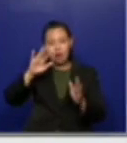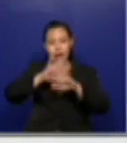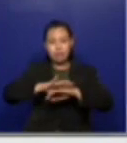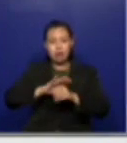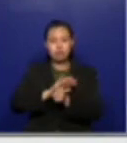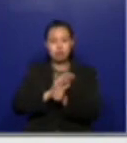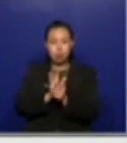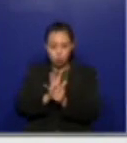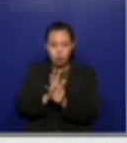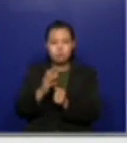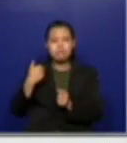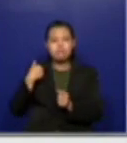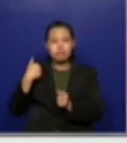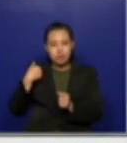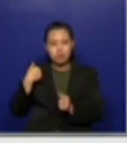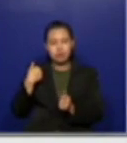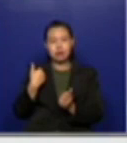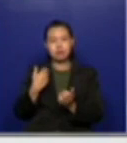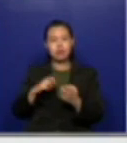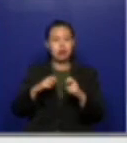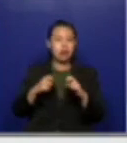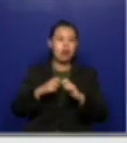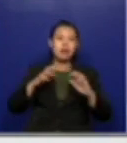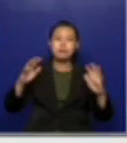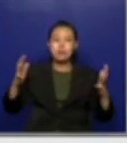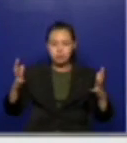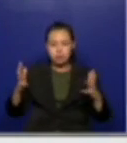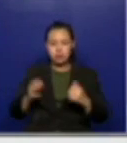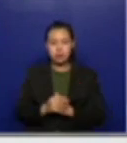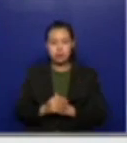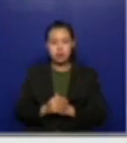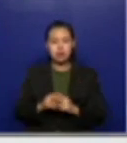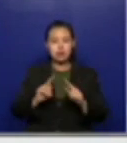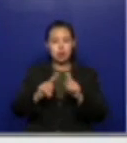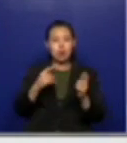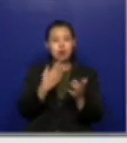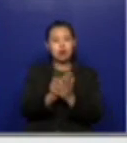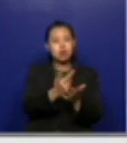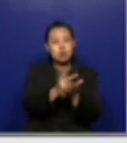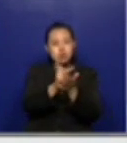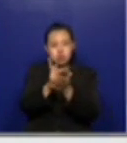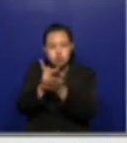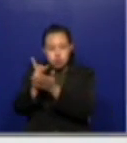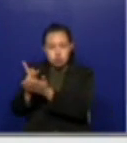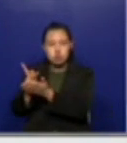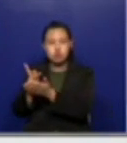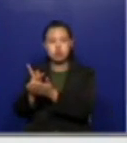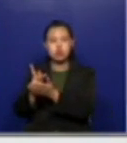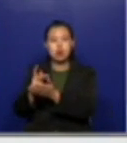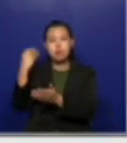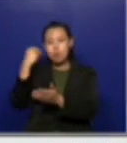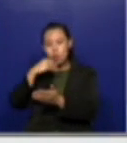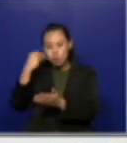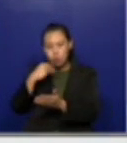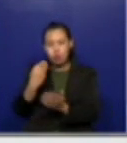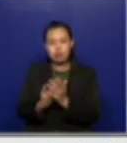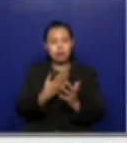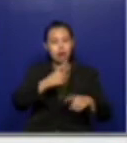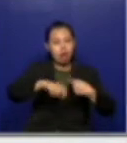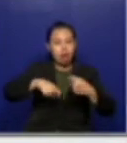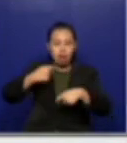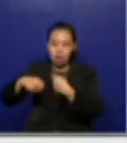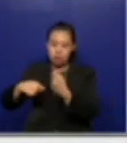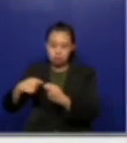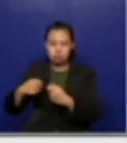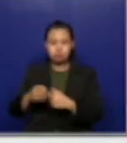กมาอย่างแข็งแรงมันไม่มีปัญหาแบบนี้ท่านประธานครับแต่ท่านกู้อย่างเดียวไงฮะใช้เงินงบประมาณของแผ่นดินอย่างสุรุ่ยสุร่ายจ